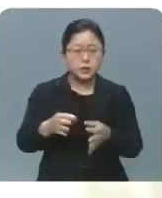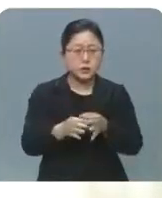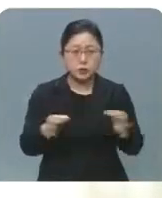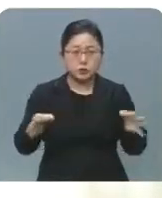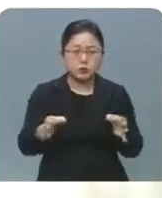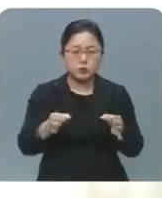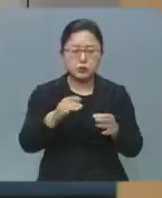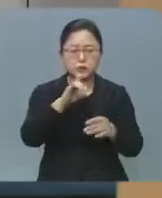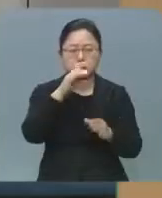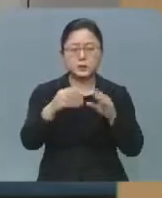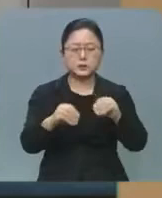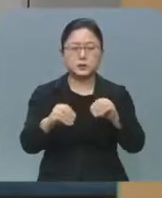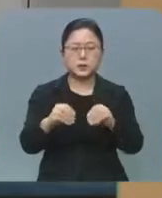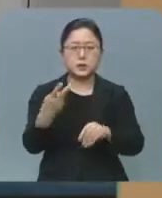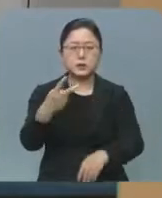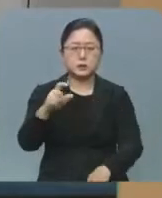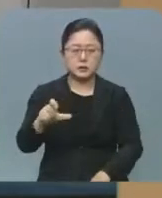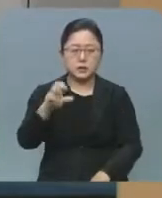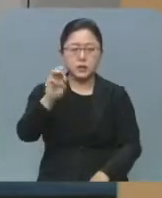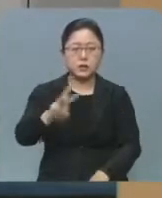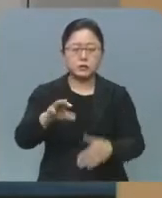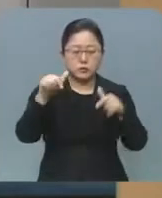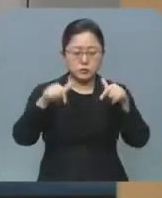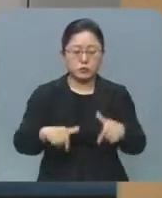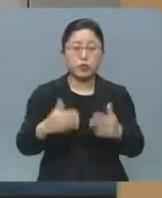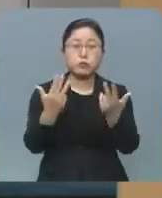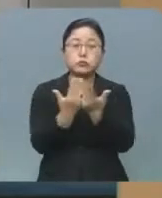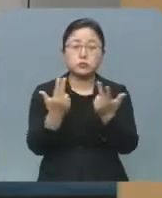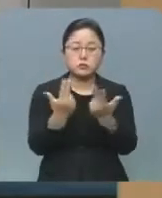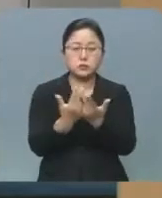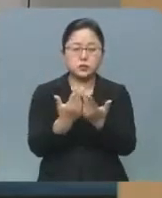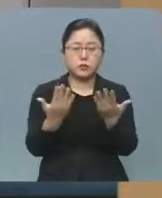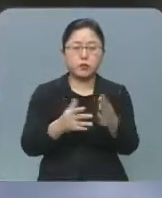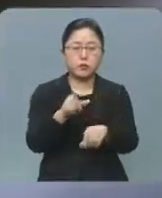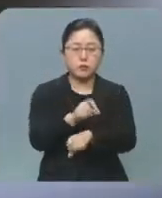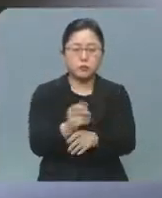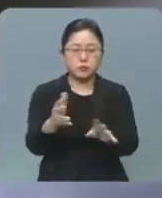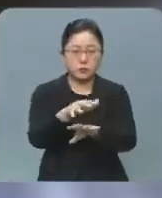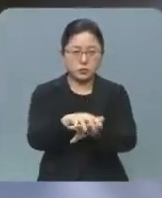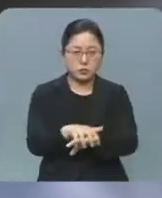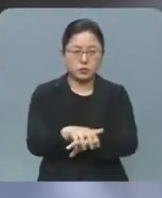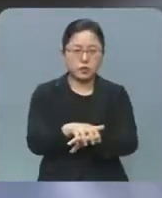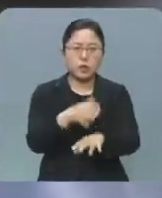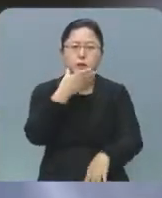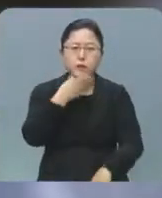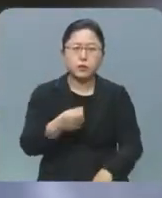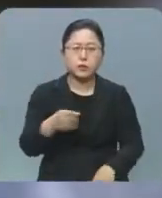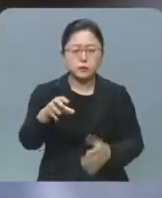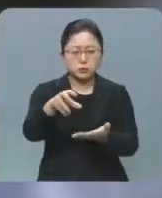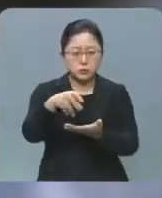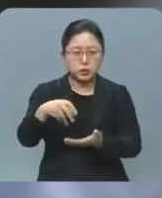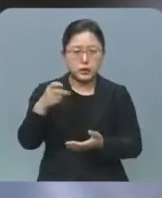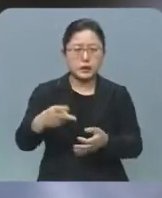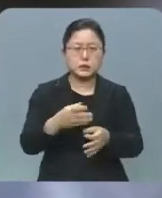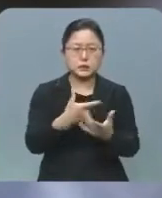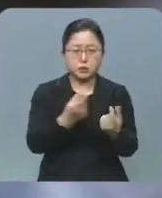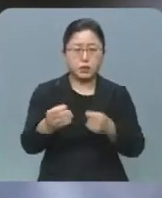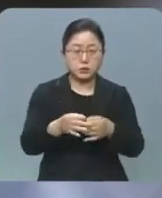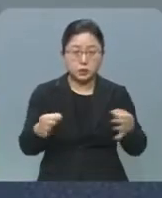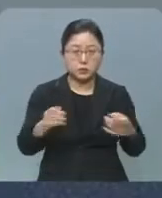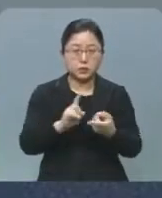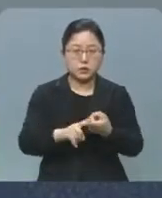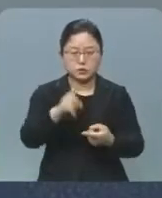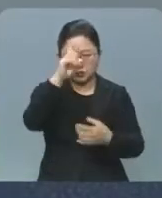있습니다. 지난 2015년 광주 서구와 북구에서 공무원 노조의 성과금 재분배 관행이 논란이 일자 정부